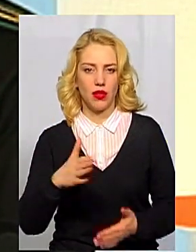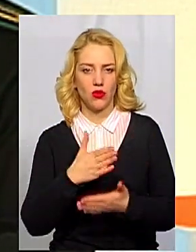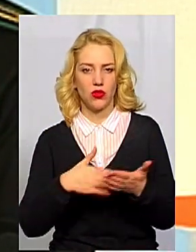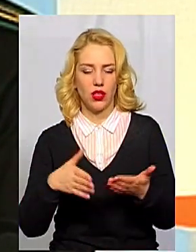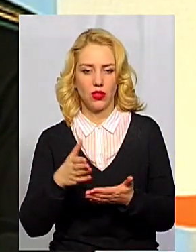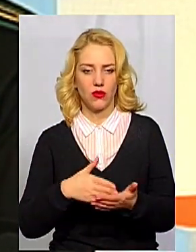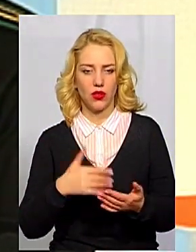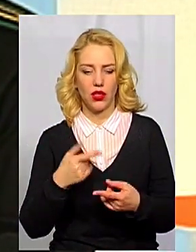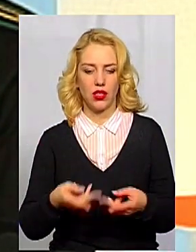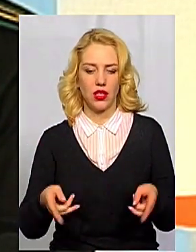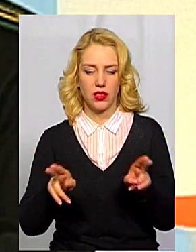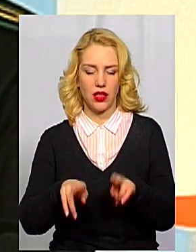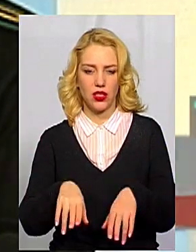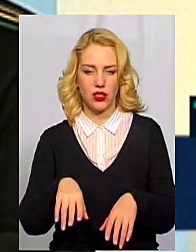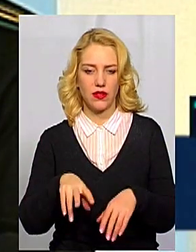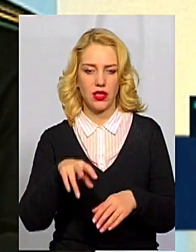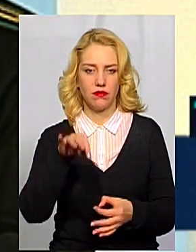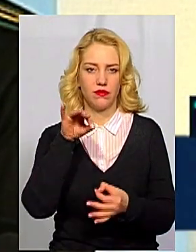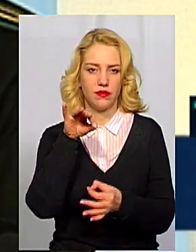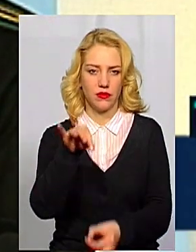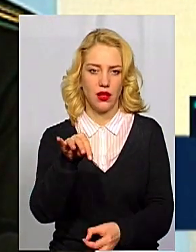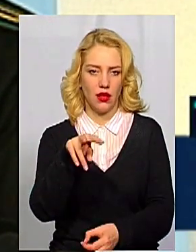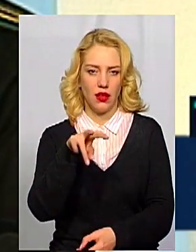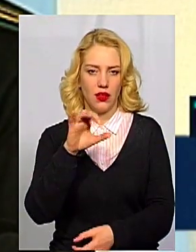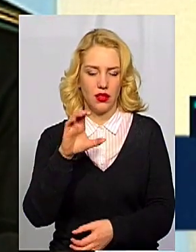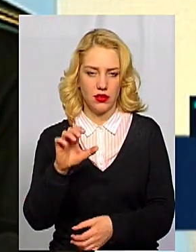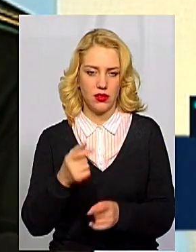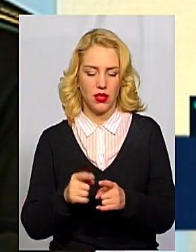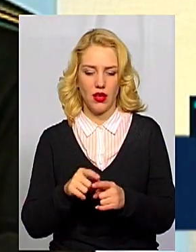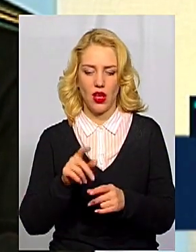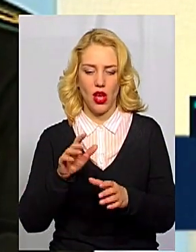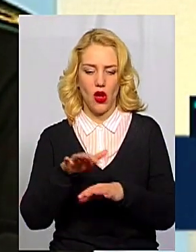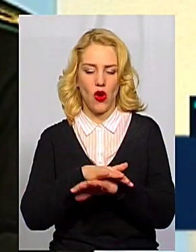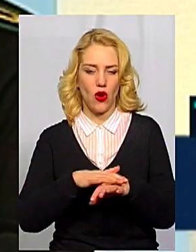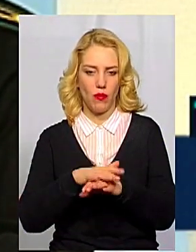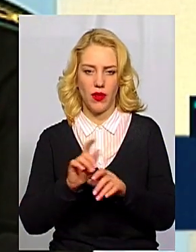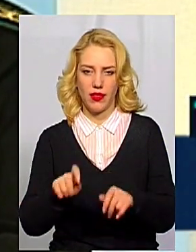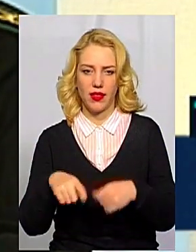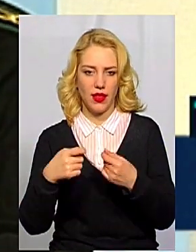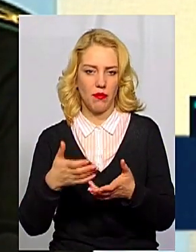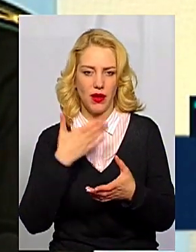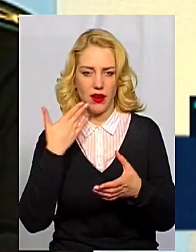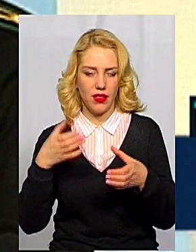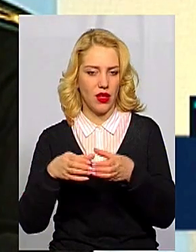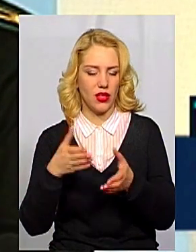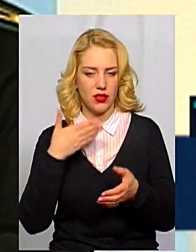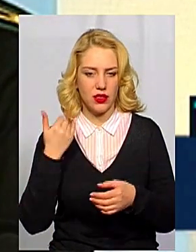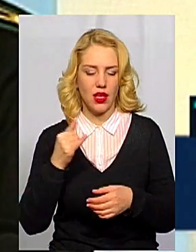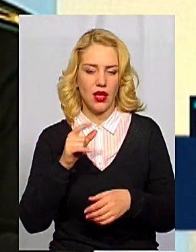залишився нічий, нікому він громадою не передається. І саме безпосередньо самі громадяни з населеного